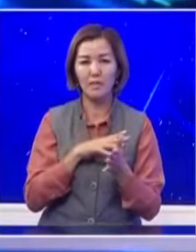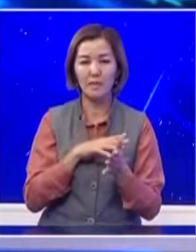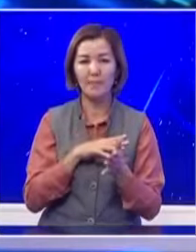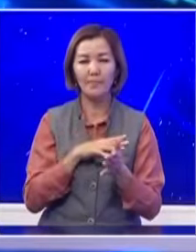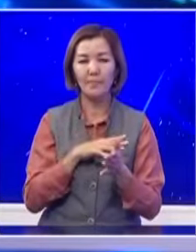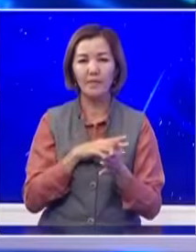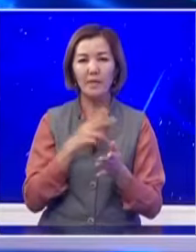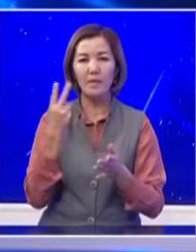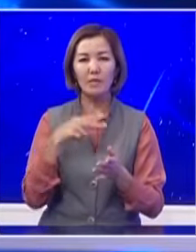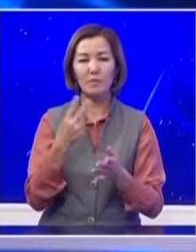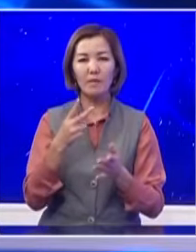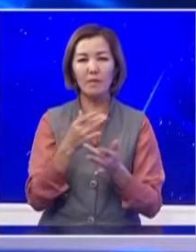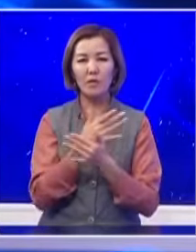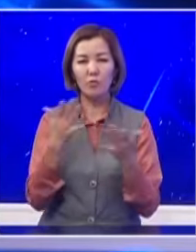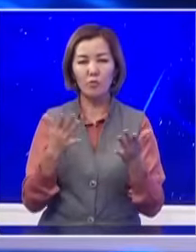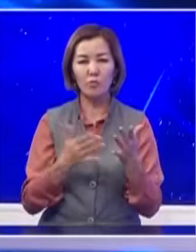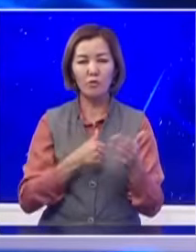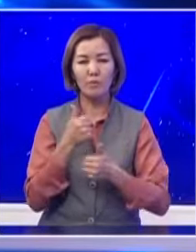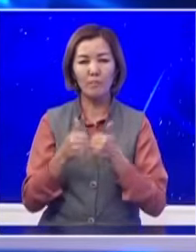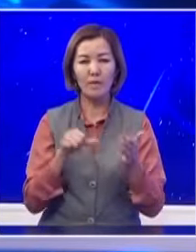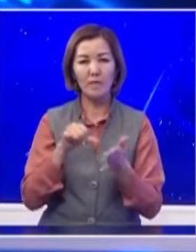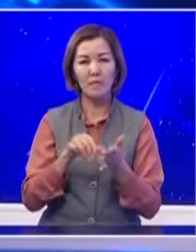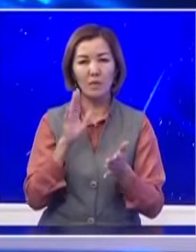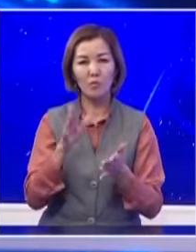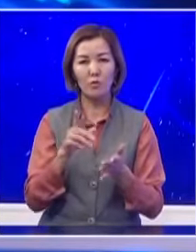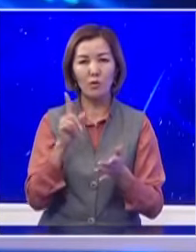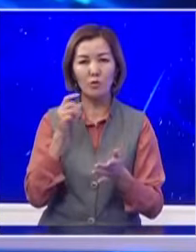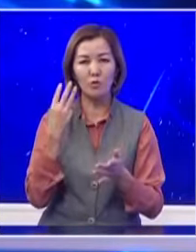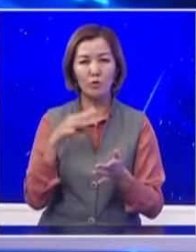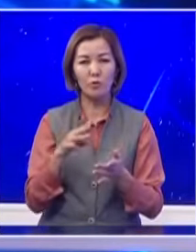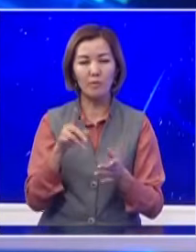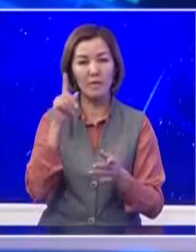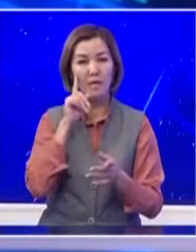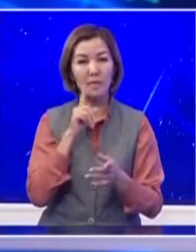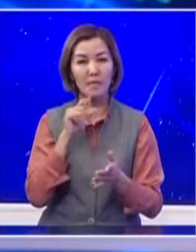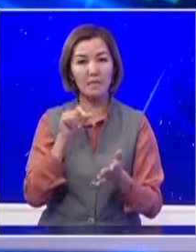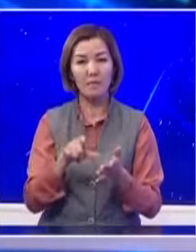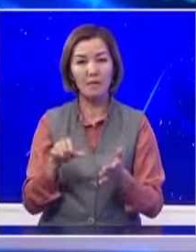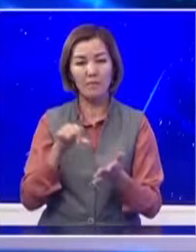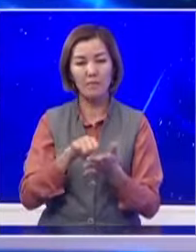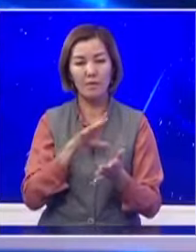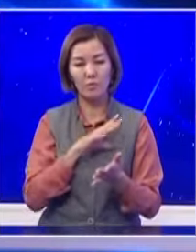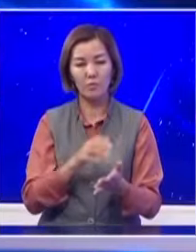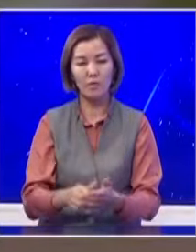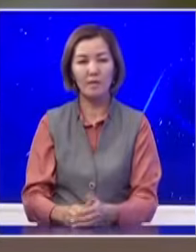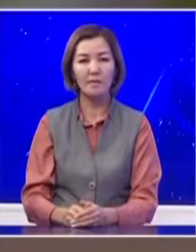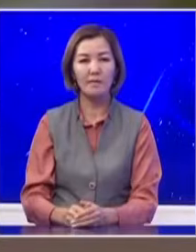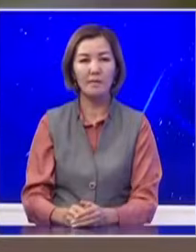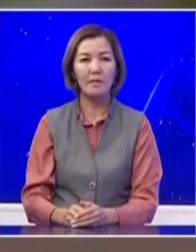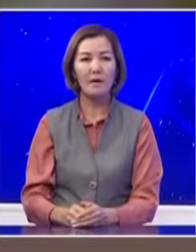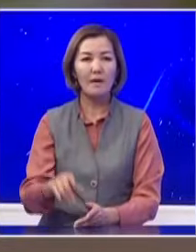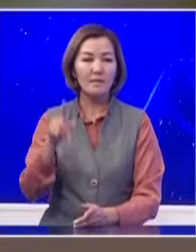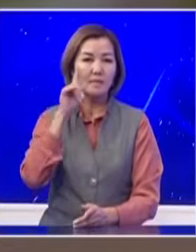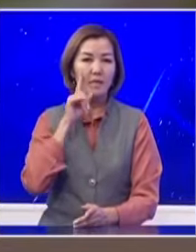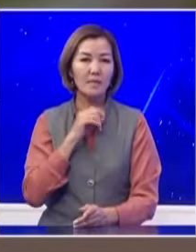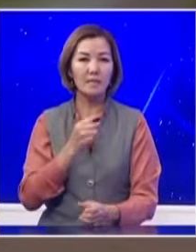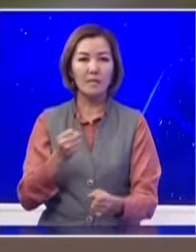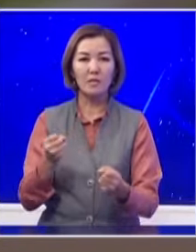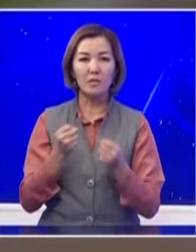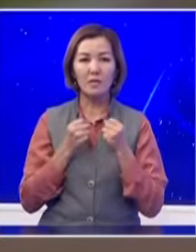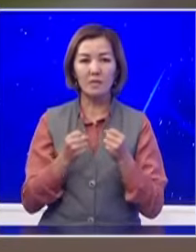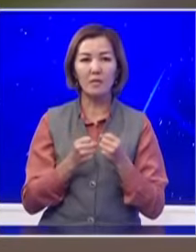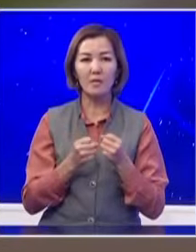Олар спорттың 22 түрі бойынша бақ сынауда. Оның 131-і қазақстандықтар. Қазақстандық спортшы Дастан